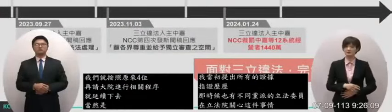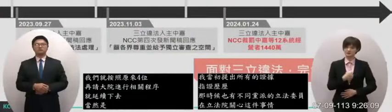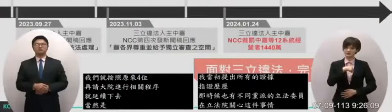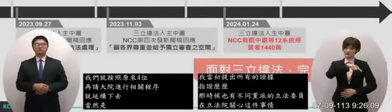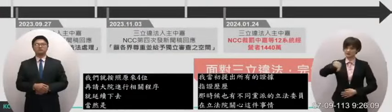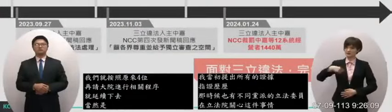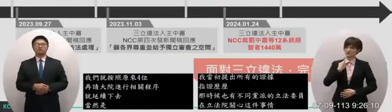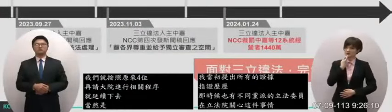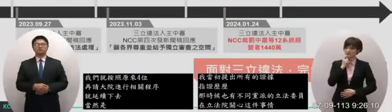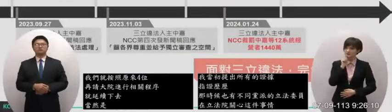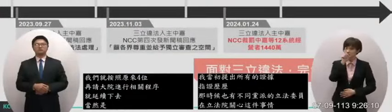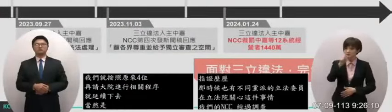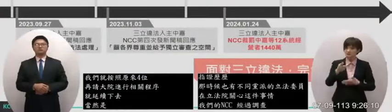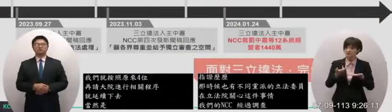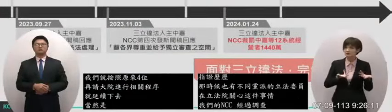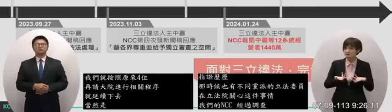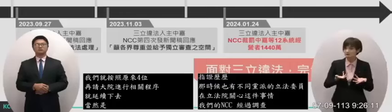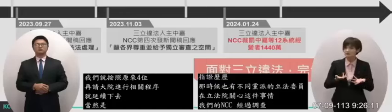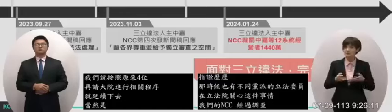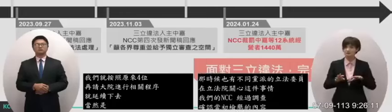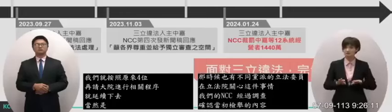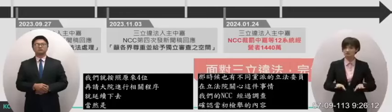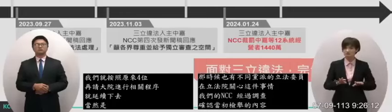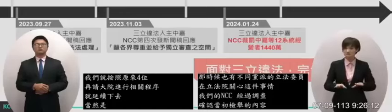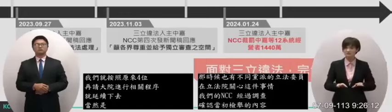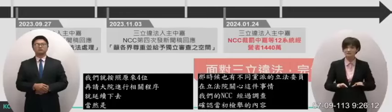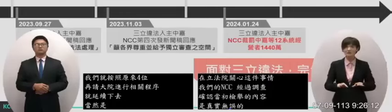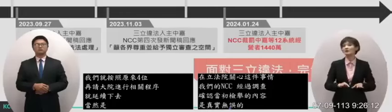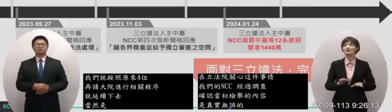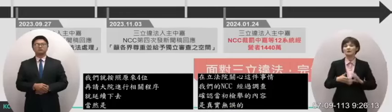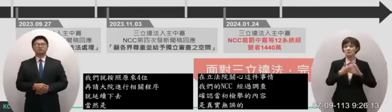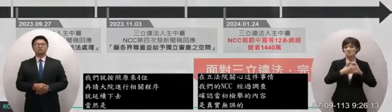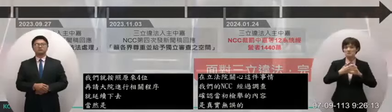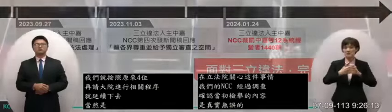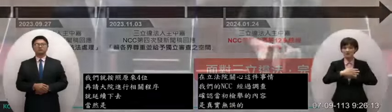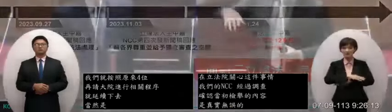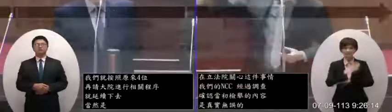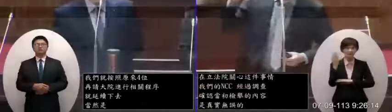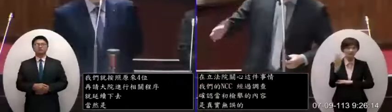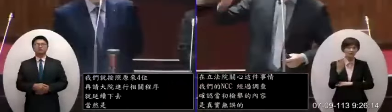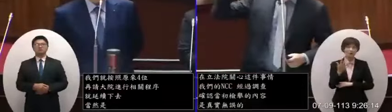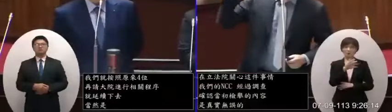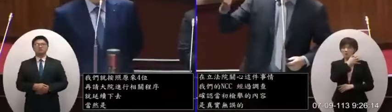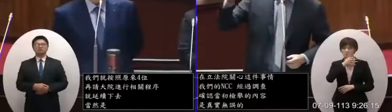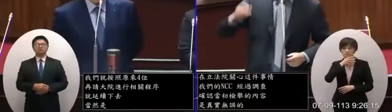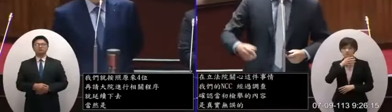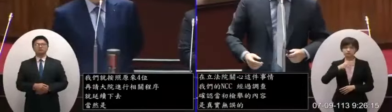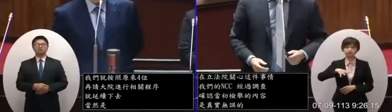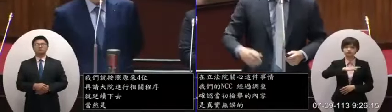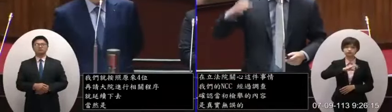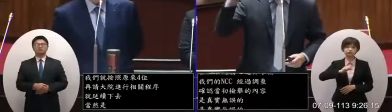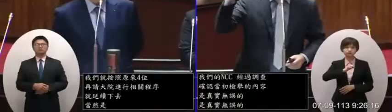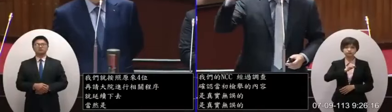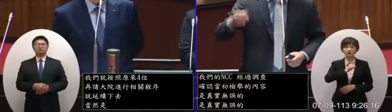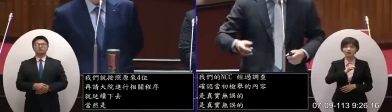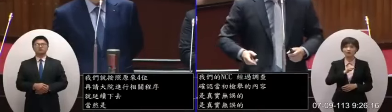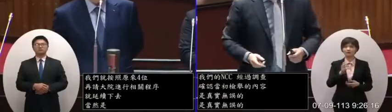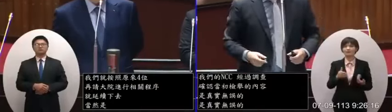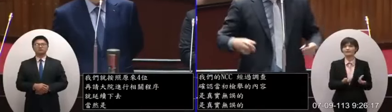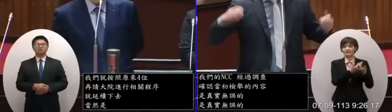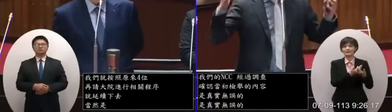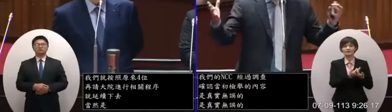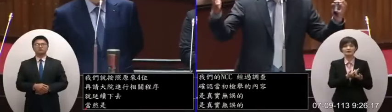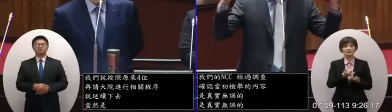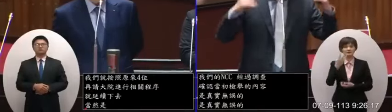疑一件事情：今天一个跨越反媒体垄断红线，做了不应该做的事情的三立集